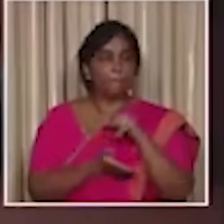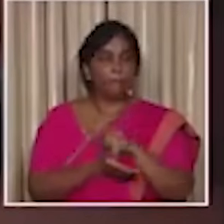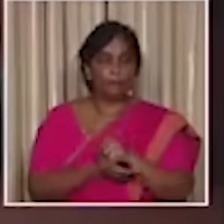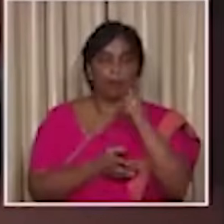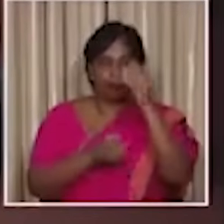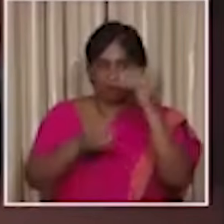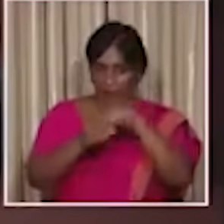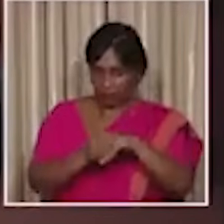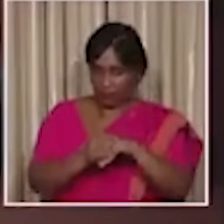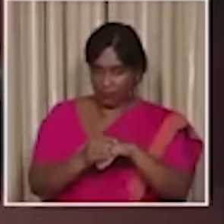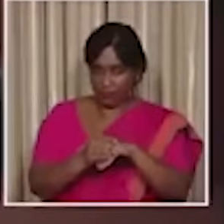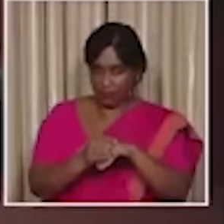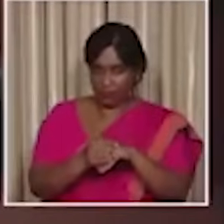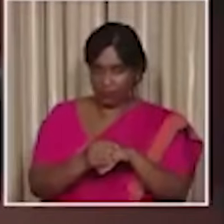ඉන්න